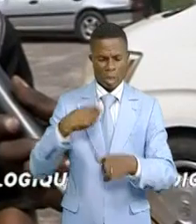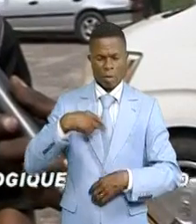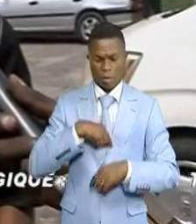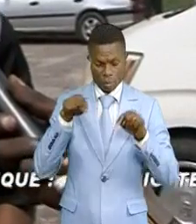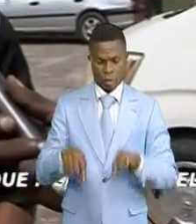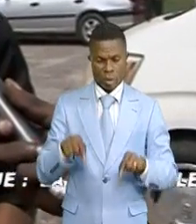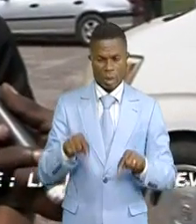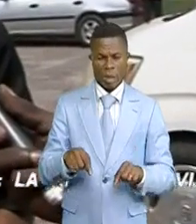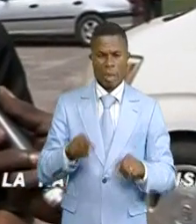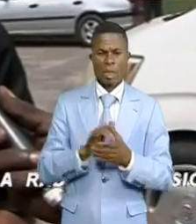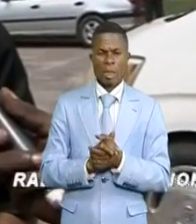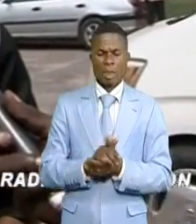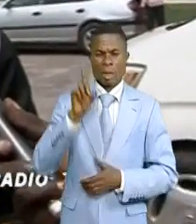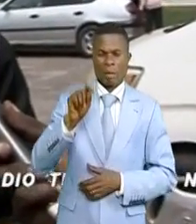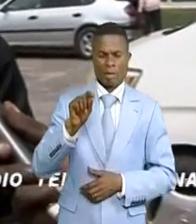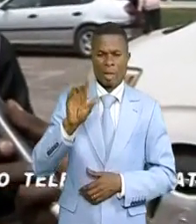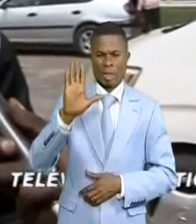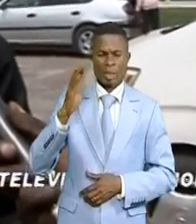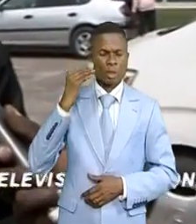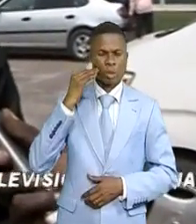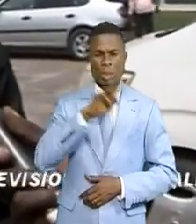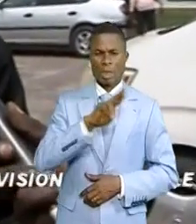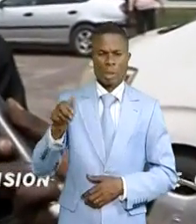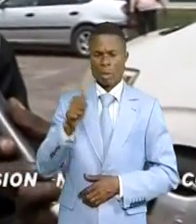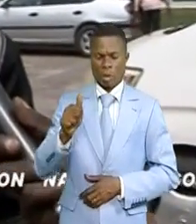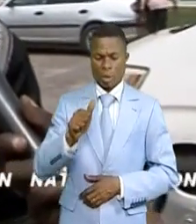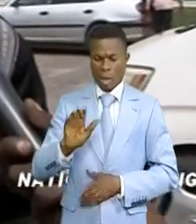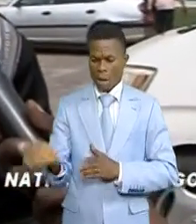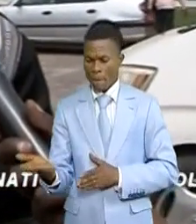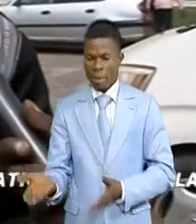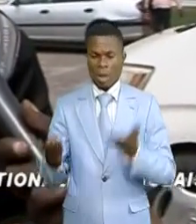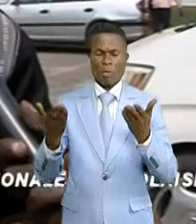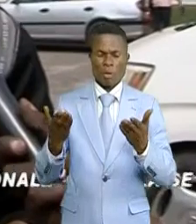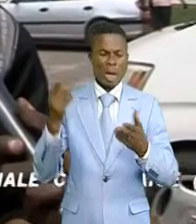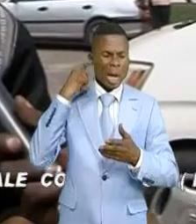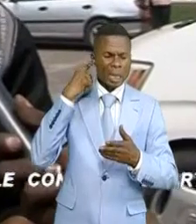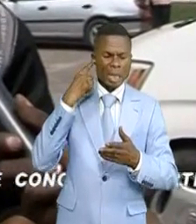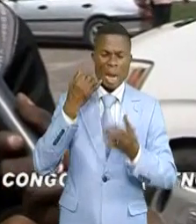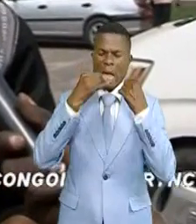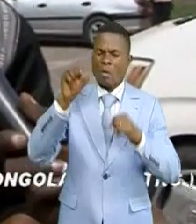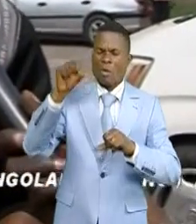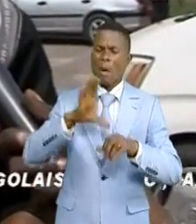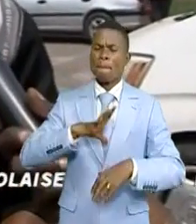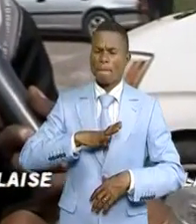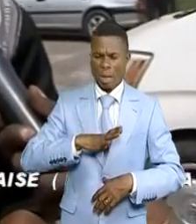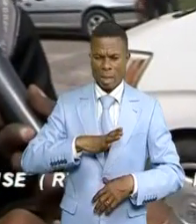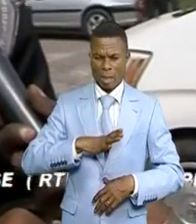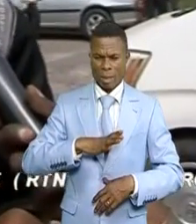Aujourd'hui, 25 juin, nous nous réveillons avec une triste nouvelle.